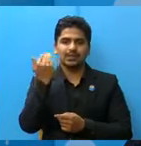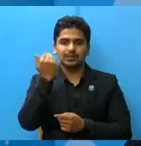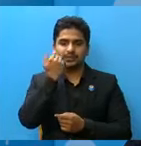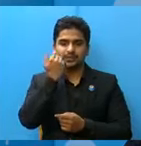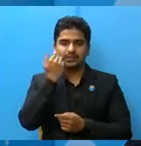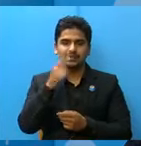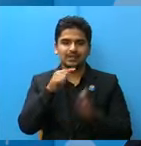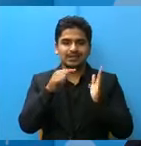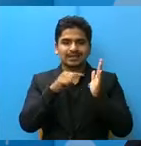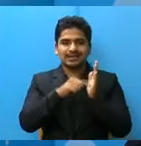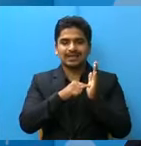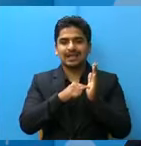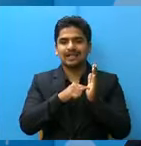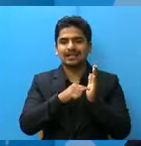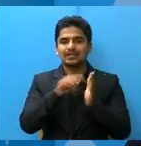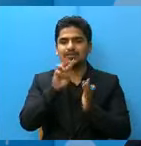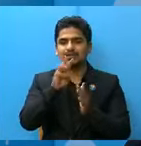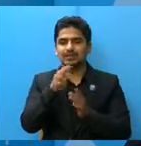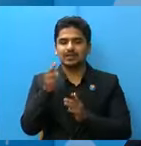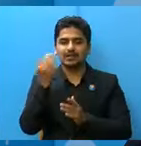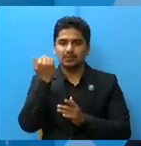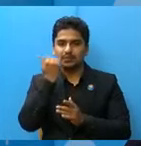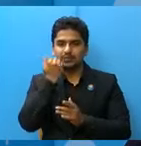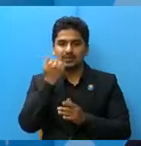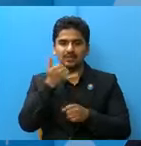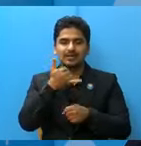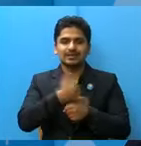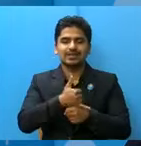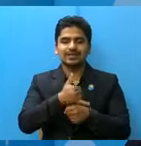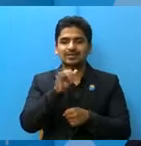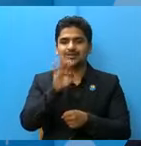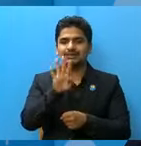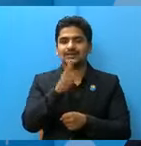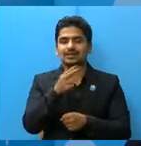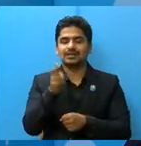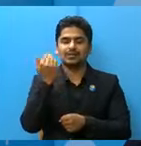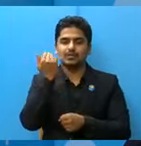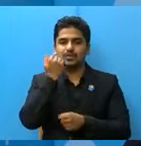कास्की को तीन जना पुरुस रस्यांजा को चार जना